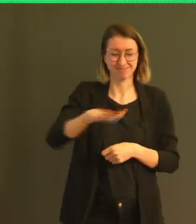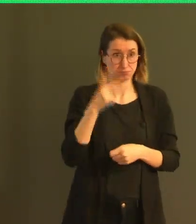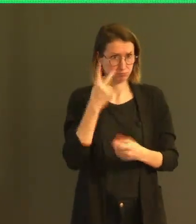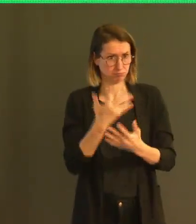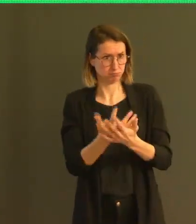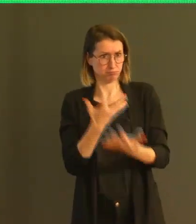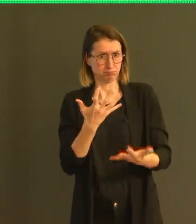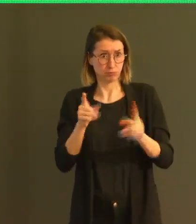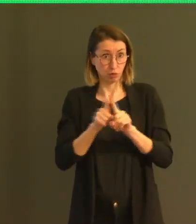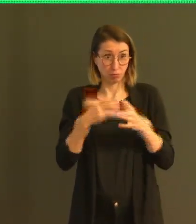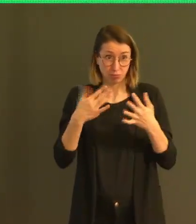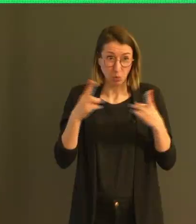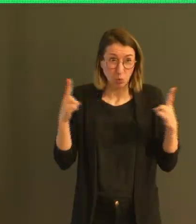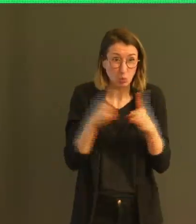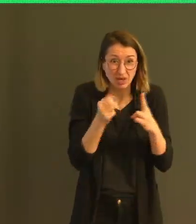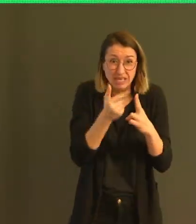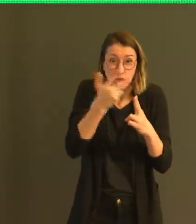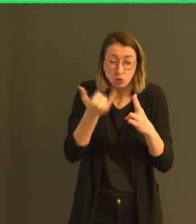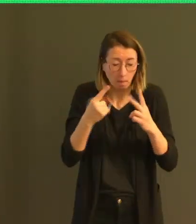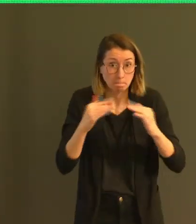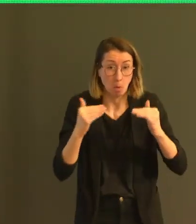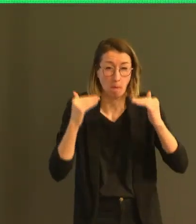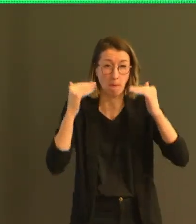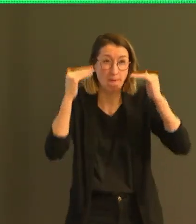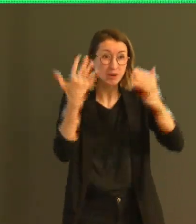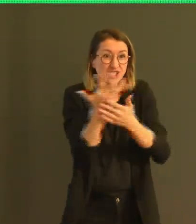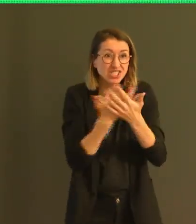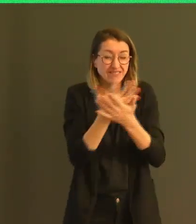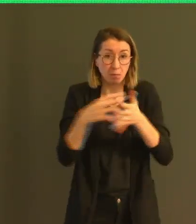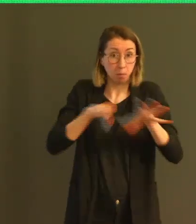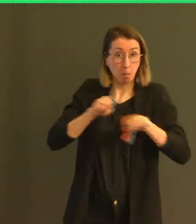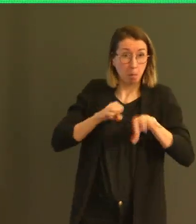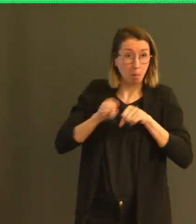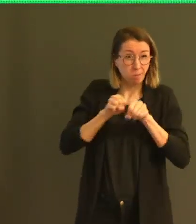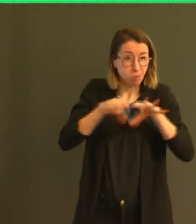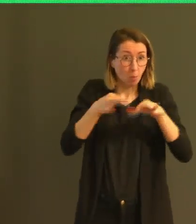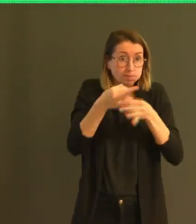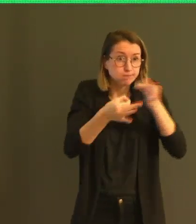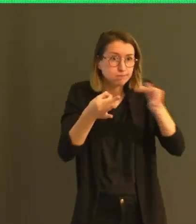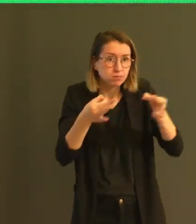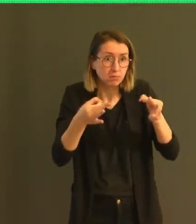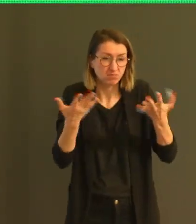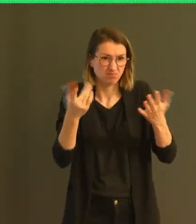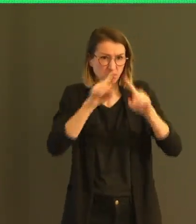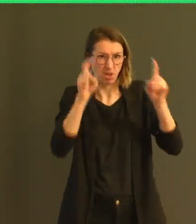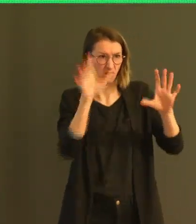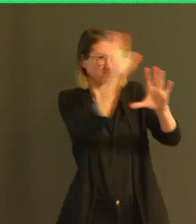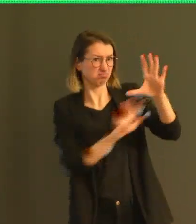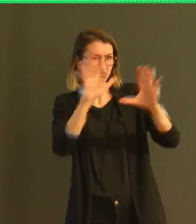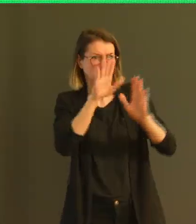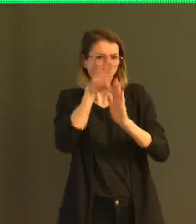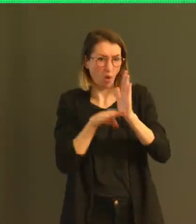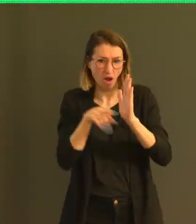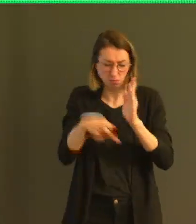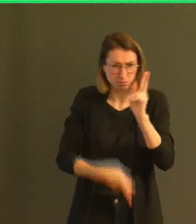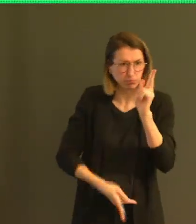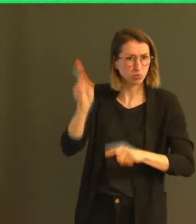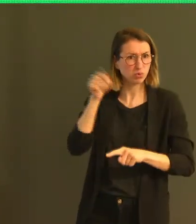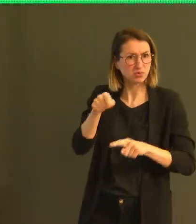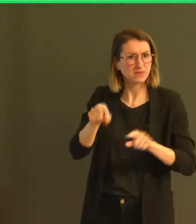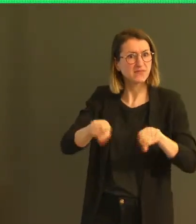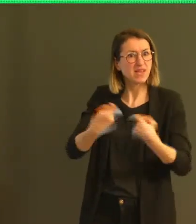du nombre de cas par rapport au reste de la région au reste du pays est liée au fait que des